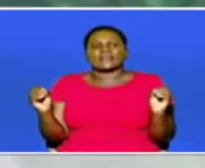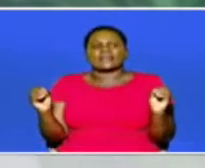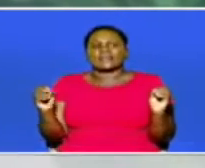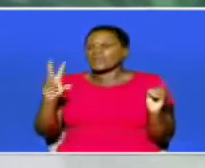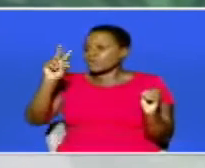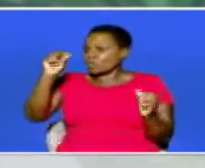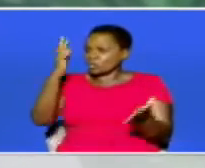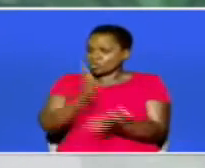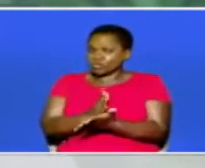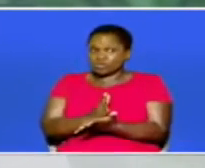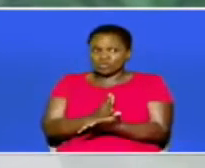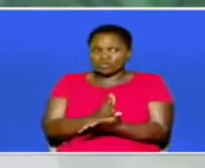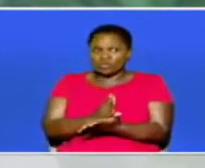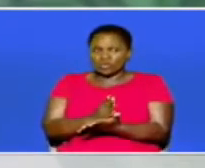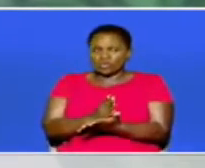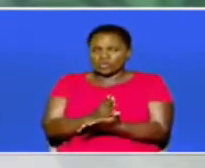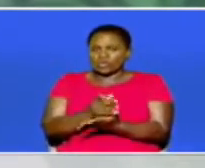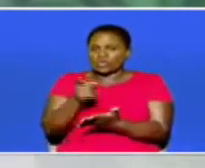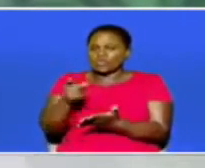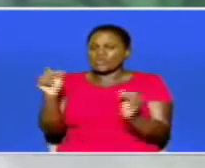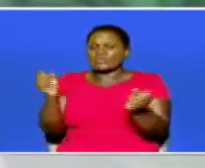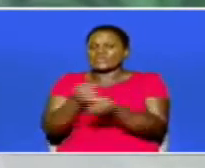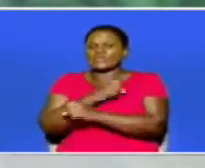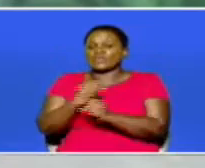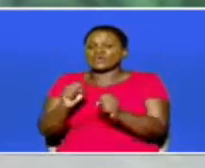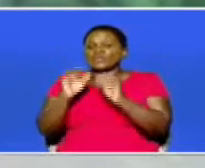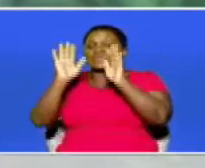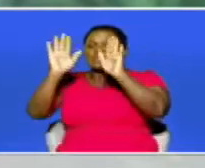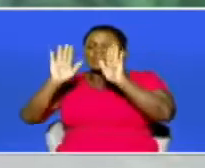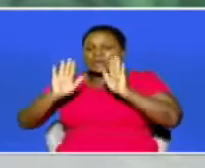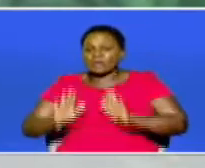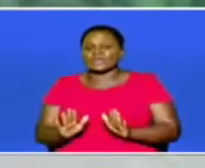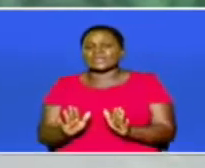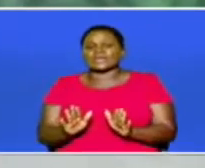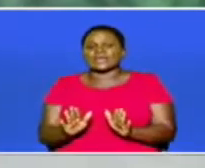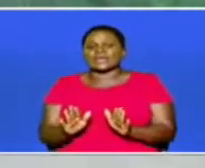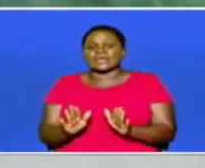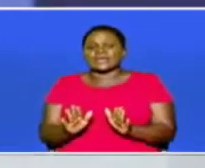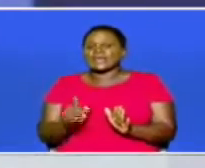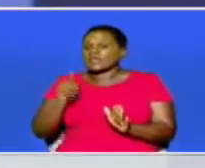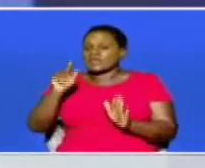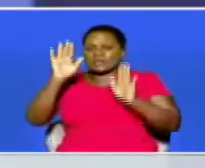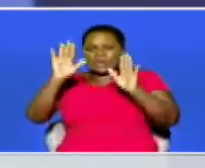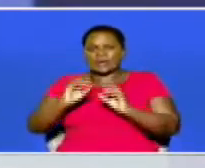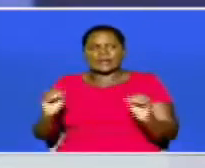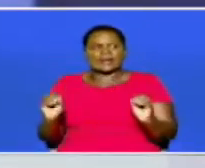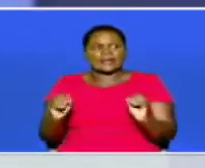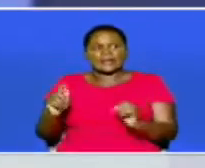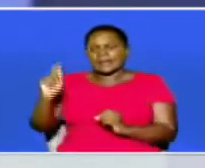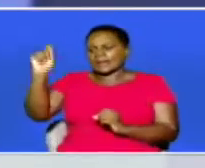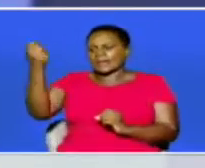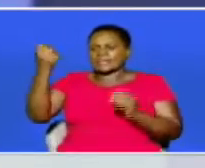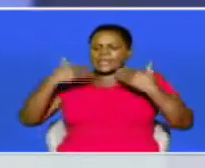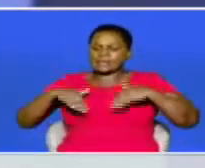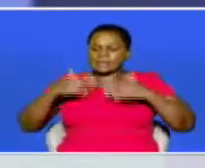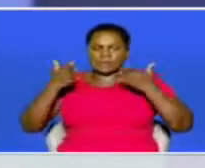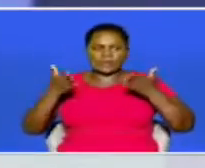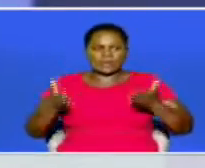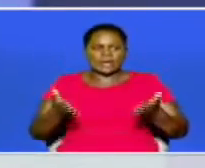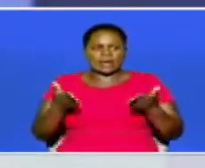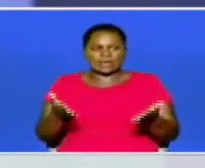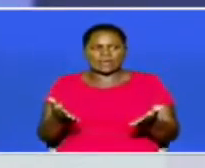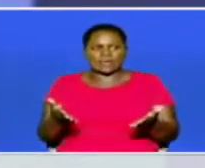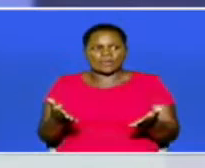No, true. You can't be useful. You can't be any use. Wana Kenya siku